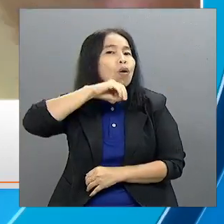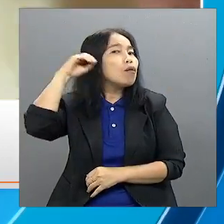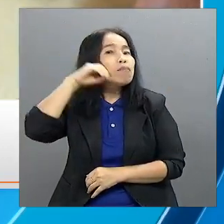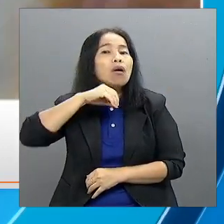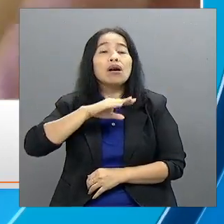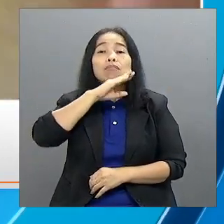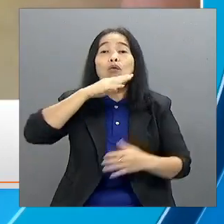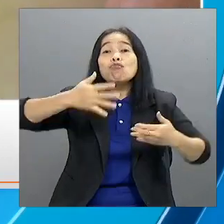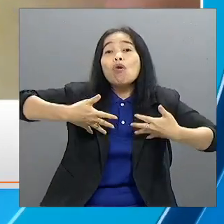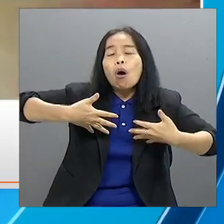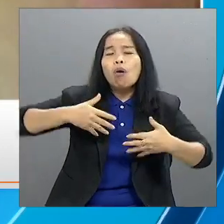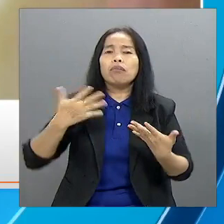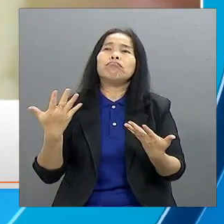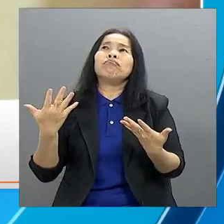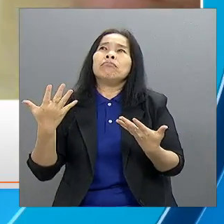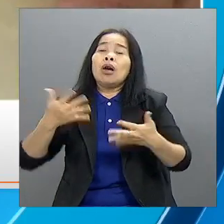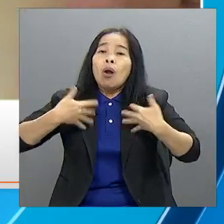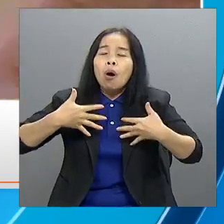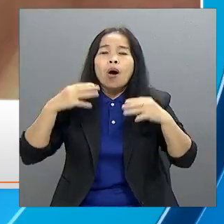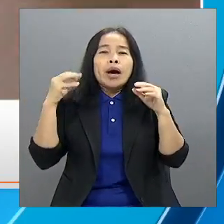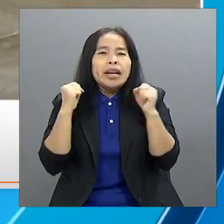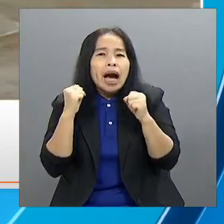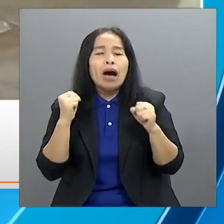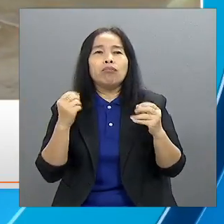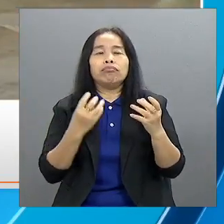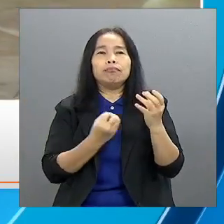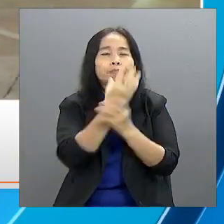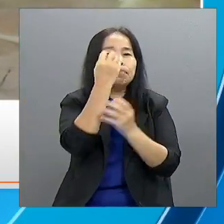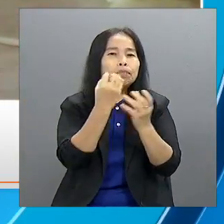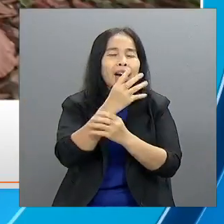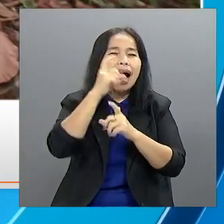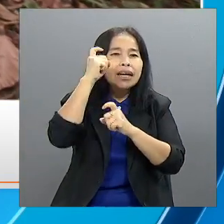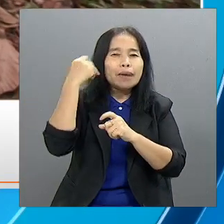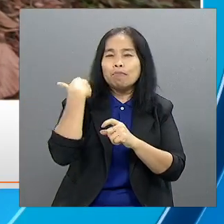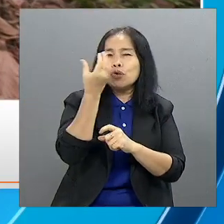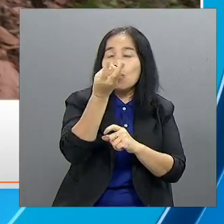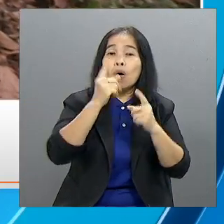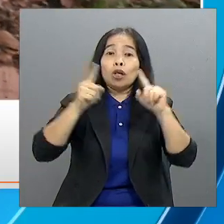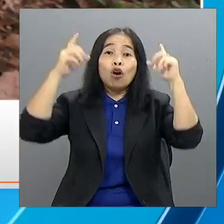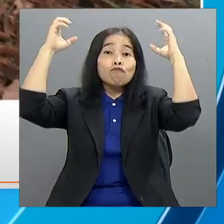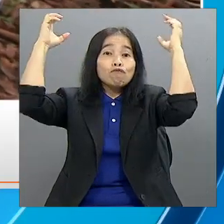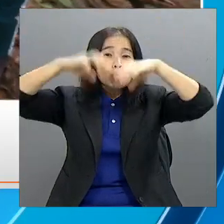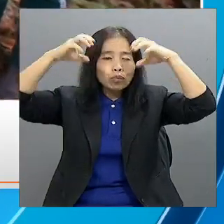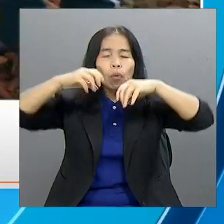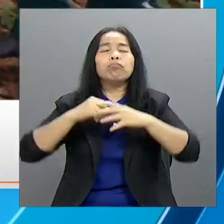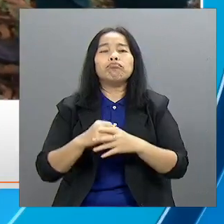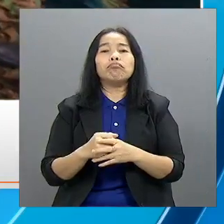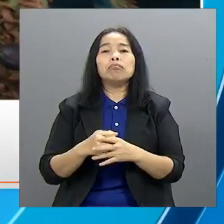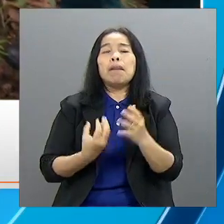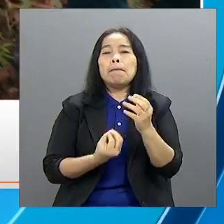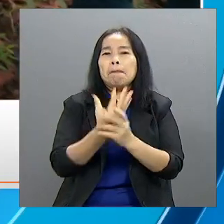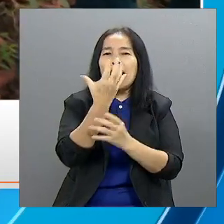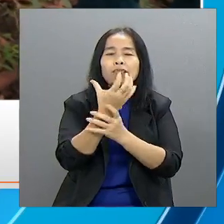ามฤดูกาลที่เกิดเนี่ยแล้วบางทีลักษณะมันคล้ายคลึงกันบางคนไม่มีประสบการณ์ไปเก็บก็กินแล้วเ